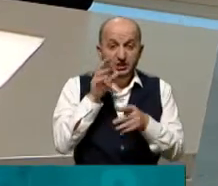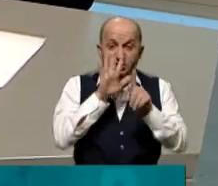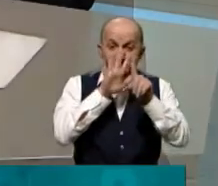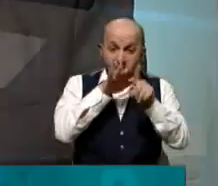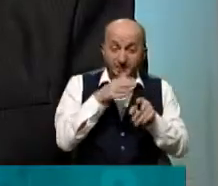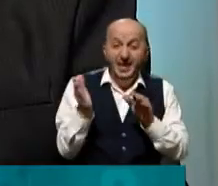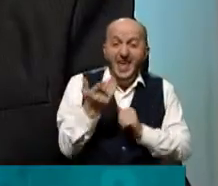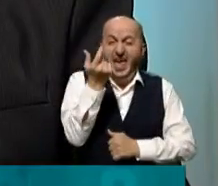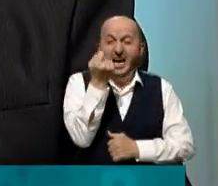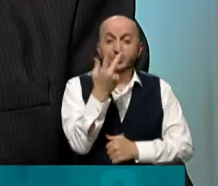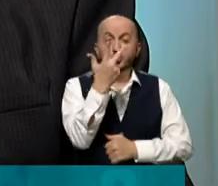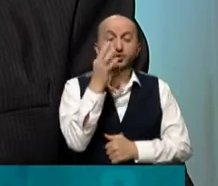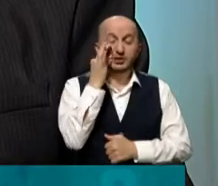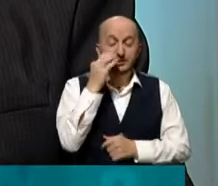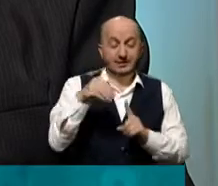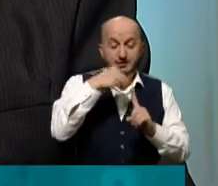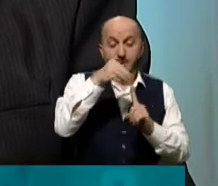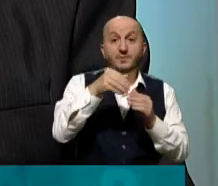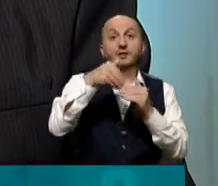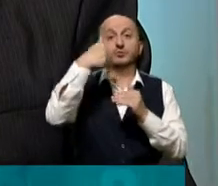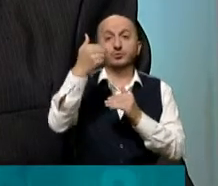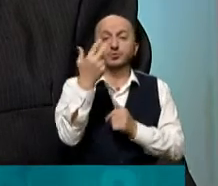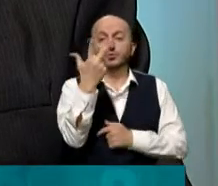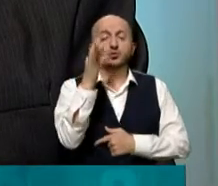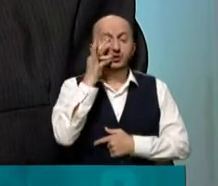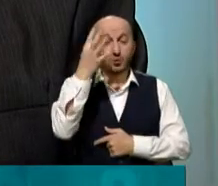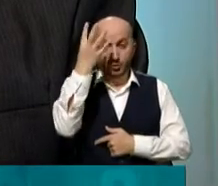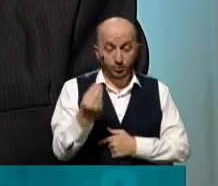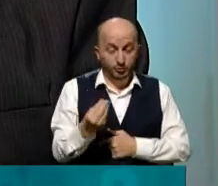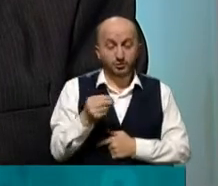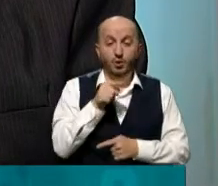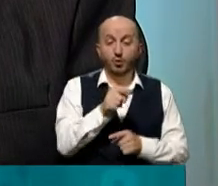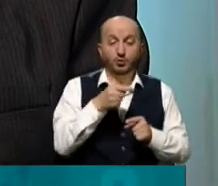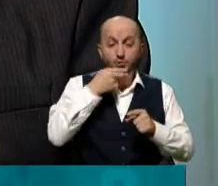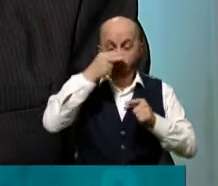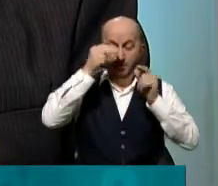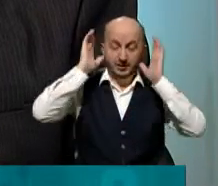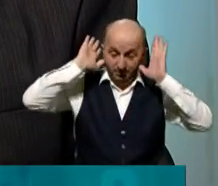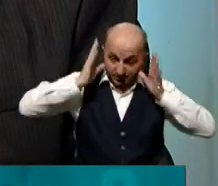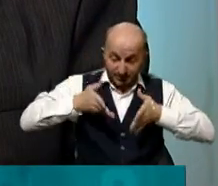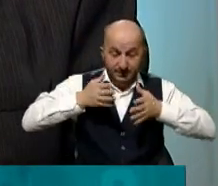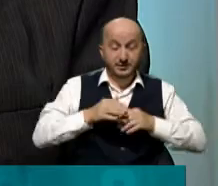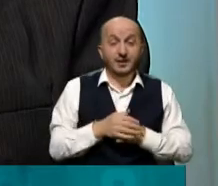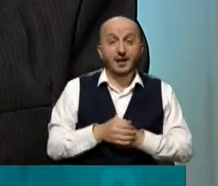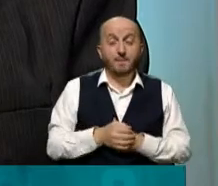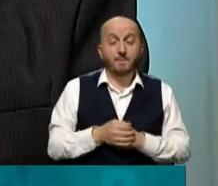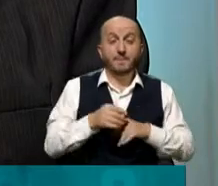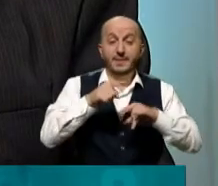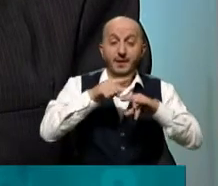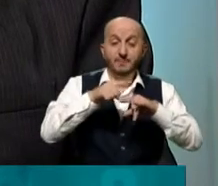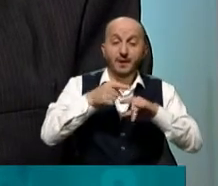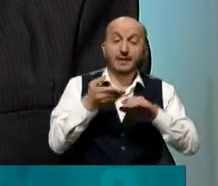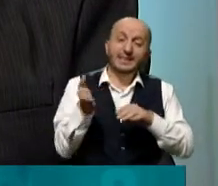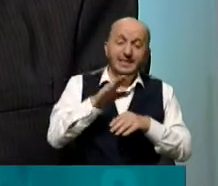üç kişidir. Yani imamdan sonra üç kişi olursa orada cema namazı kılınır. Ama mezhebimizden diğer